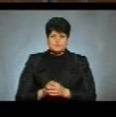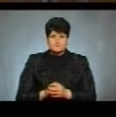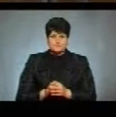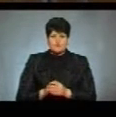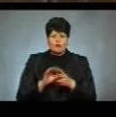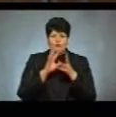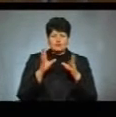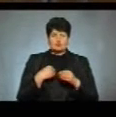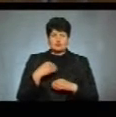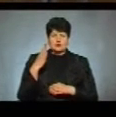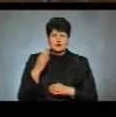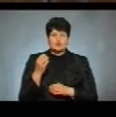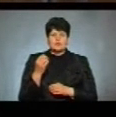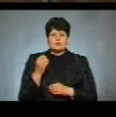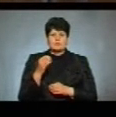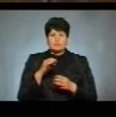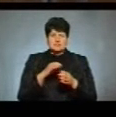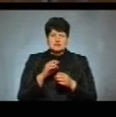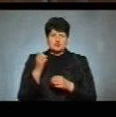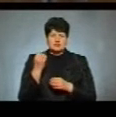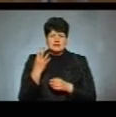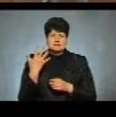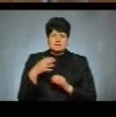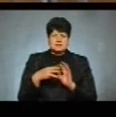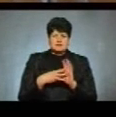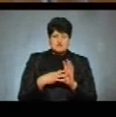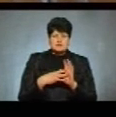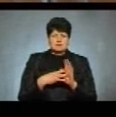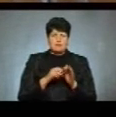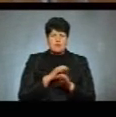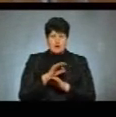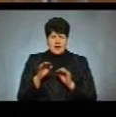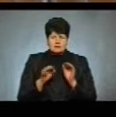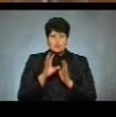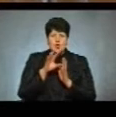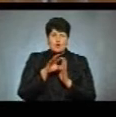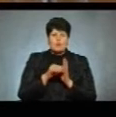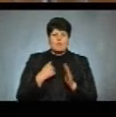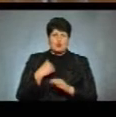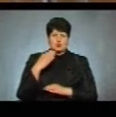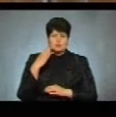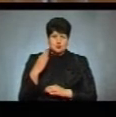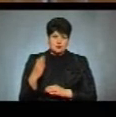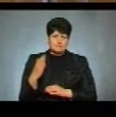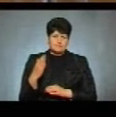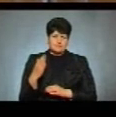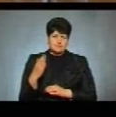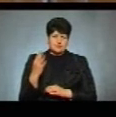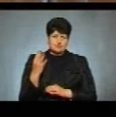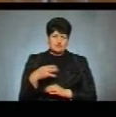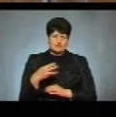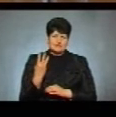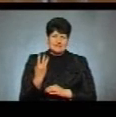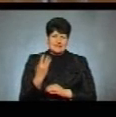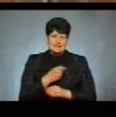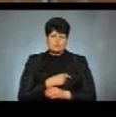рішення 1458 про внесення змін до обласного бюджету на 2019 рік. 43 депутати,